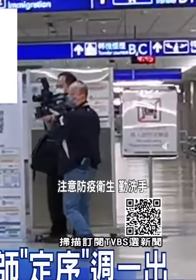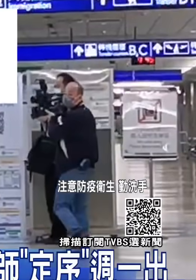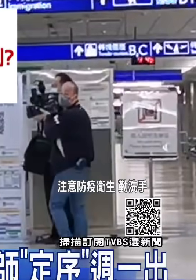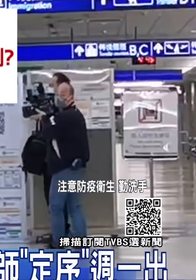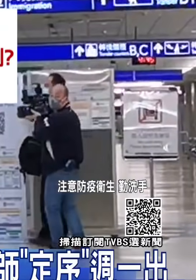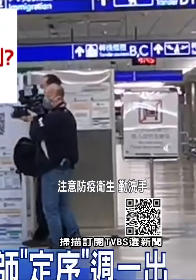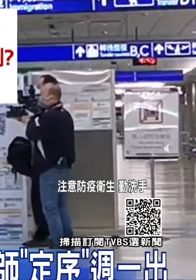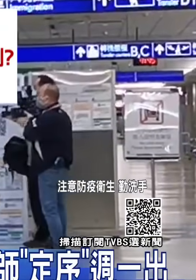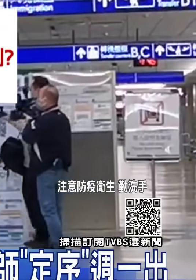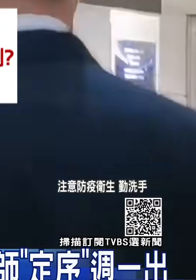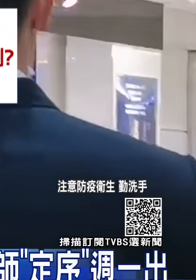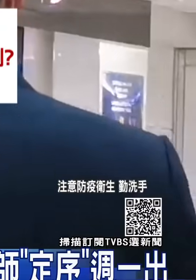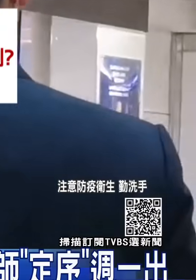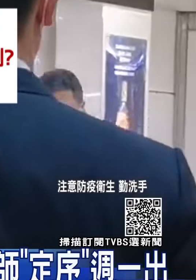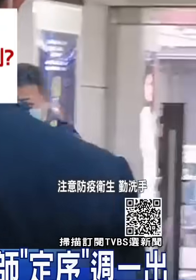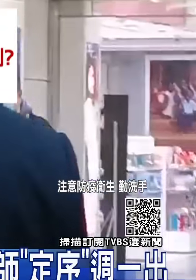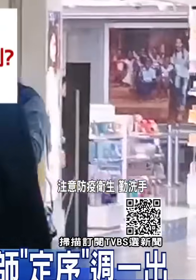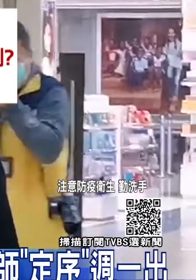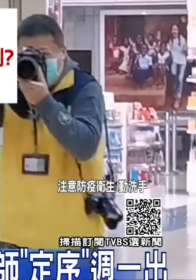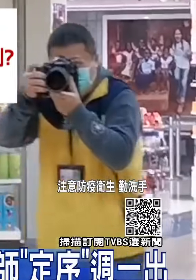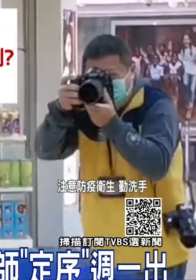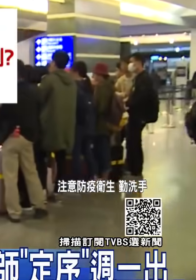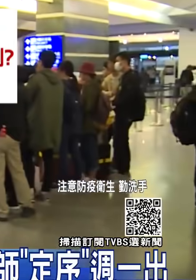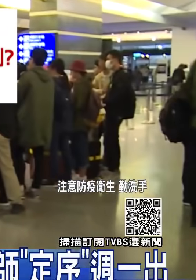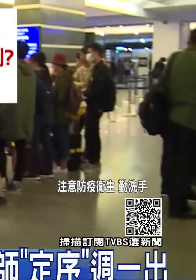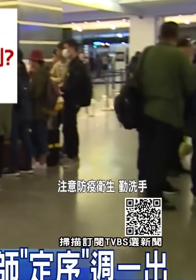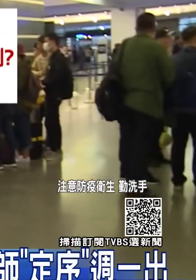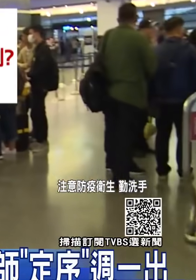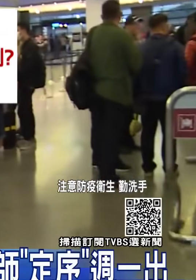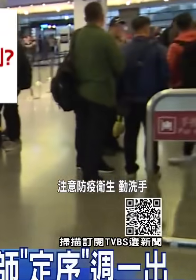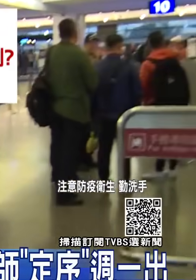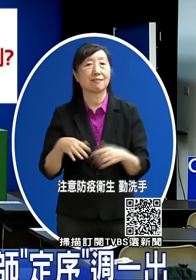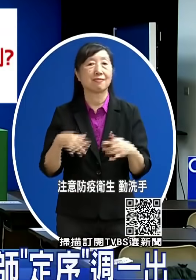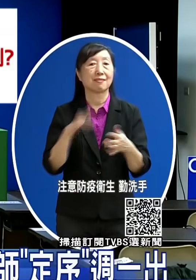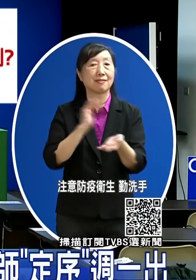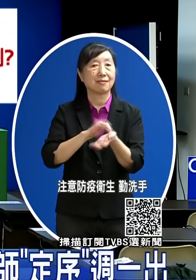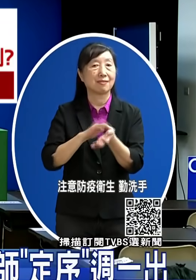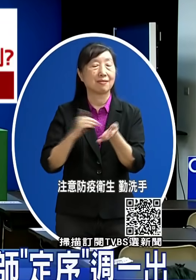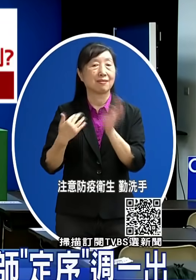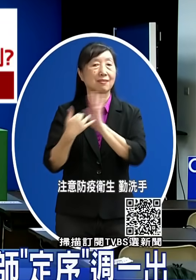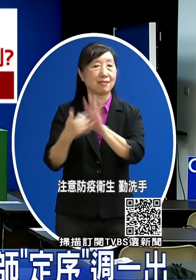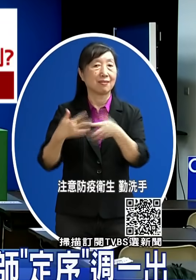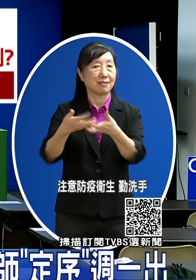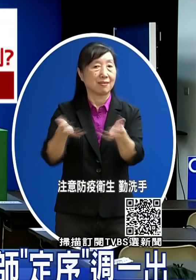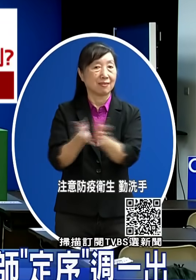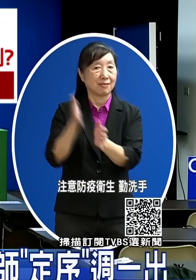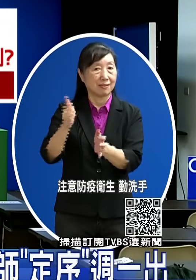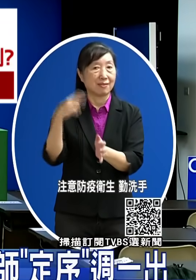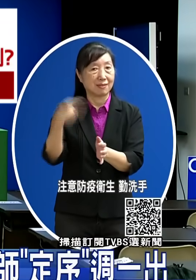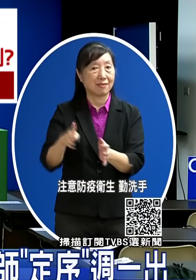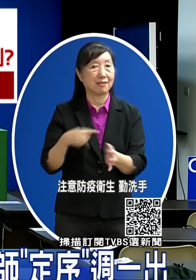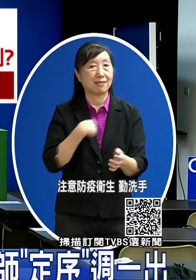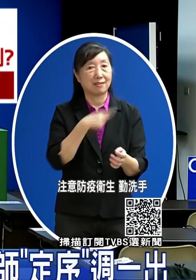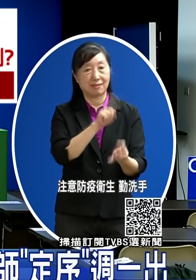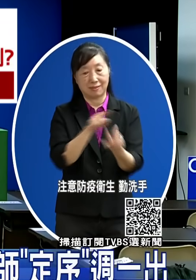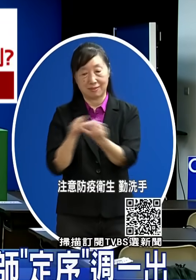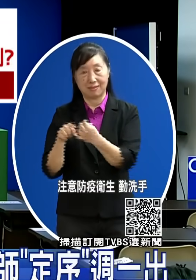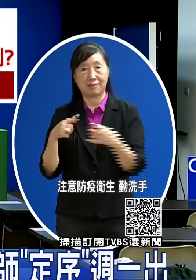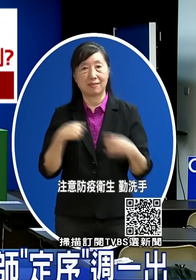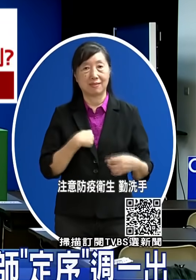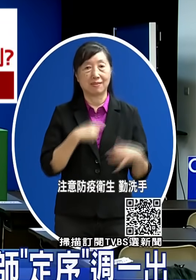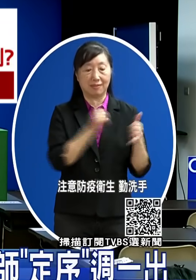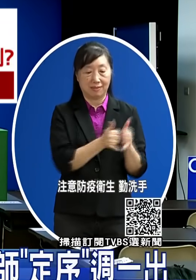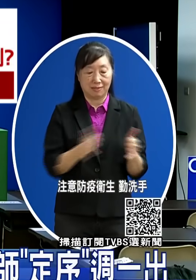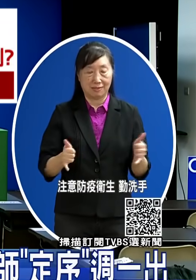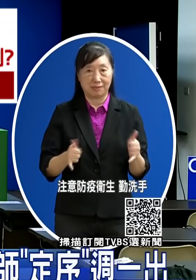炉。但机师深陷突破性感染风暴，外界把矛头指向指挥中心取消机组员定期抗体监测，才会